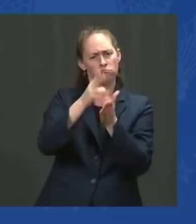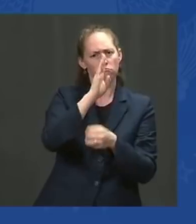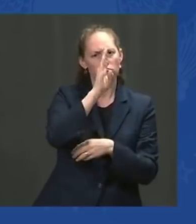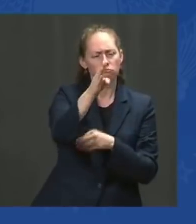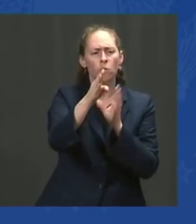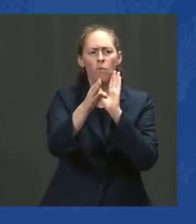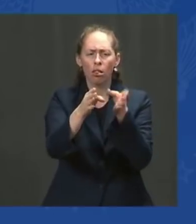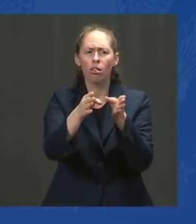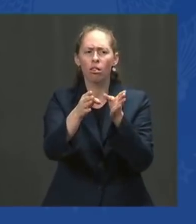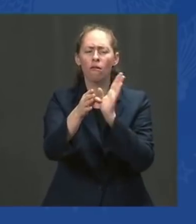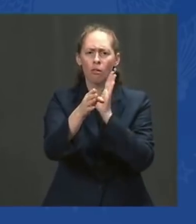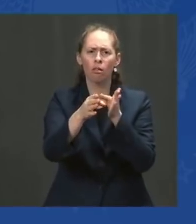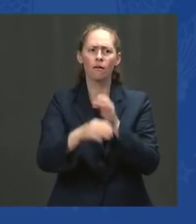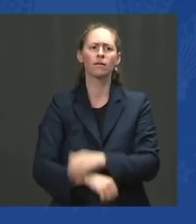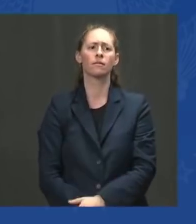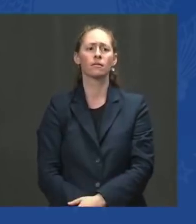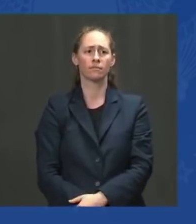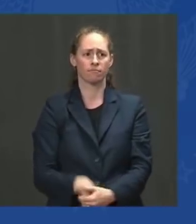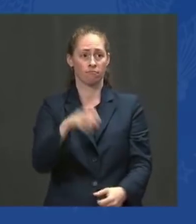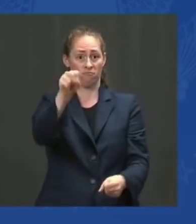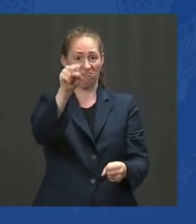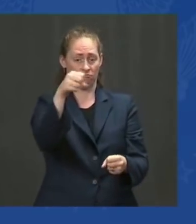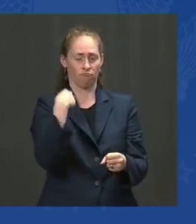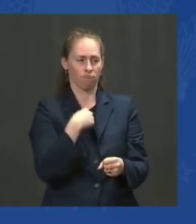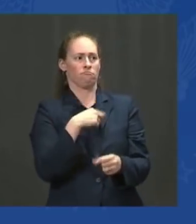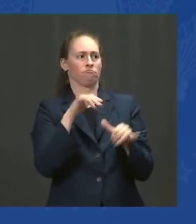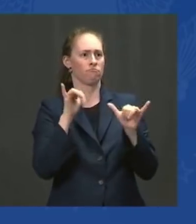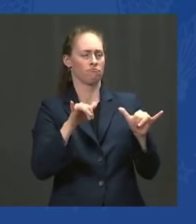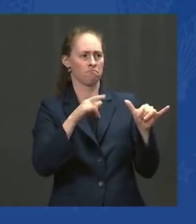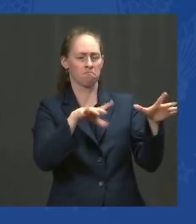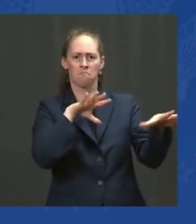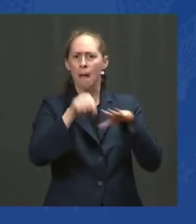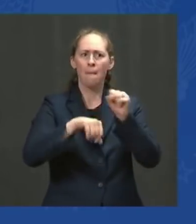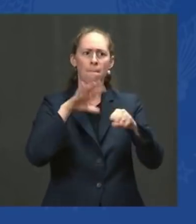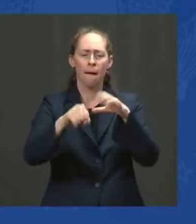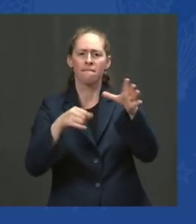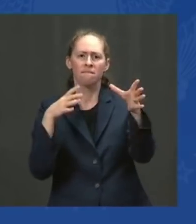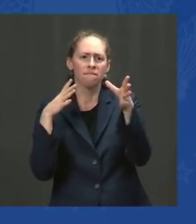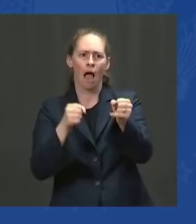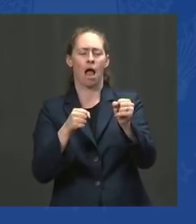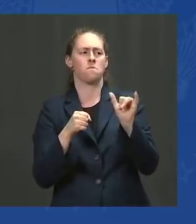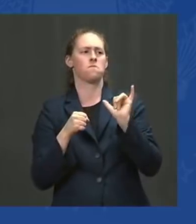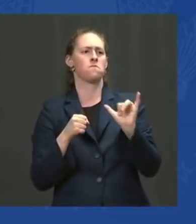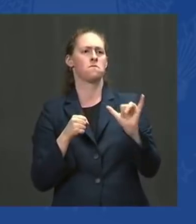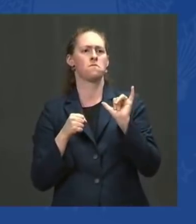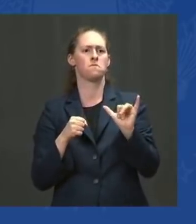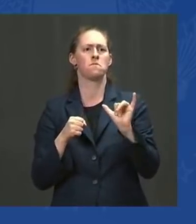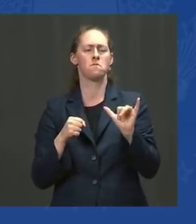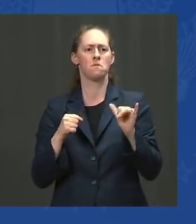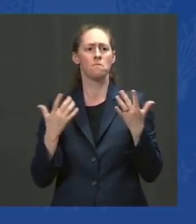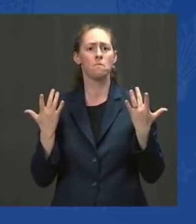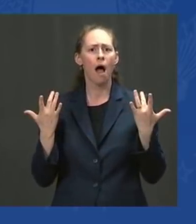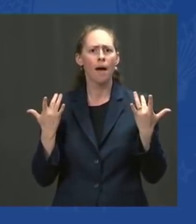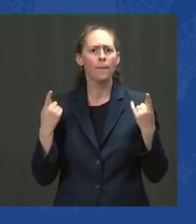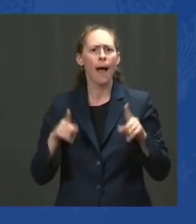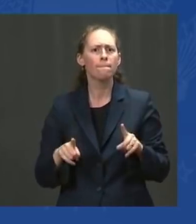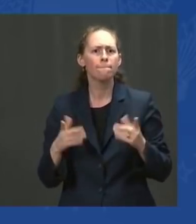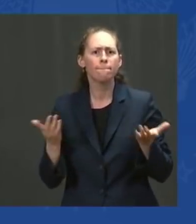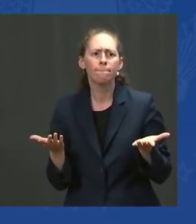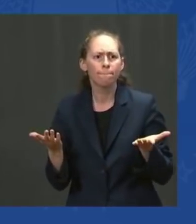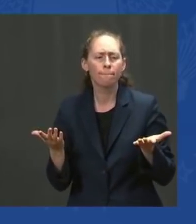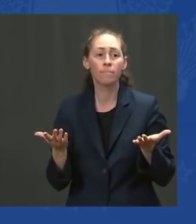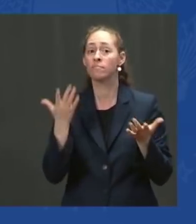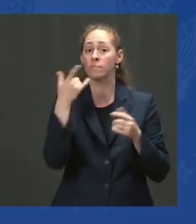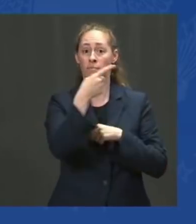这个消息通过各种渠道传达出来以后阿富汗政府军的这个军心就开始涣散甚